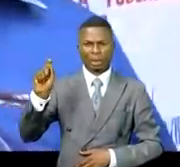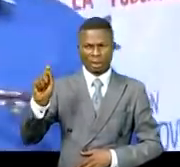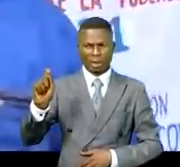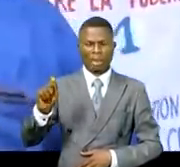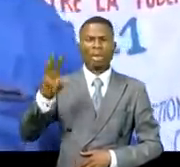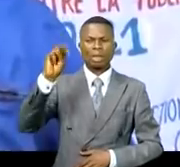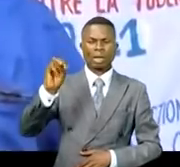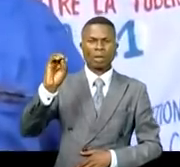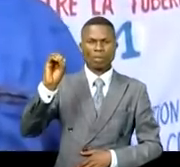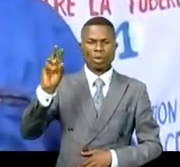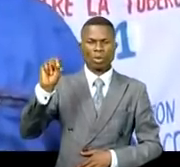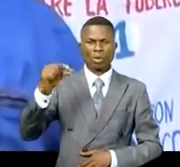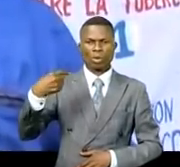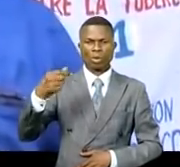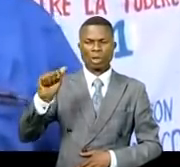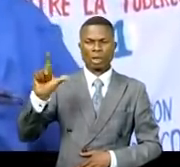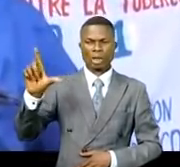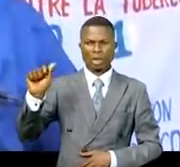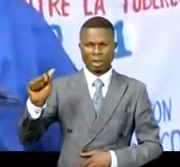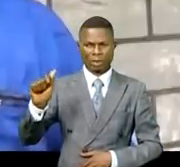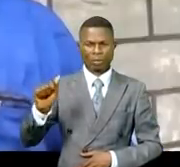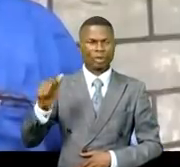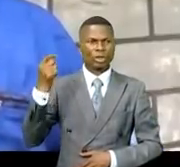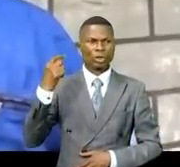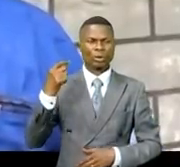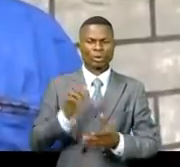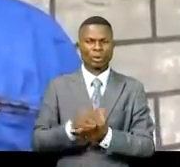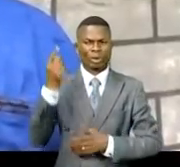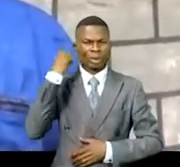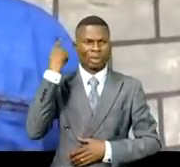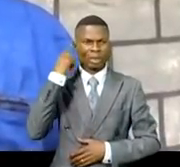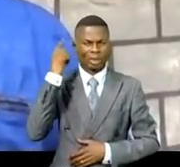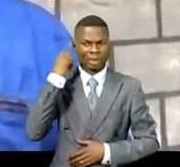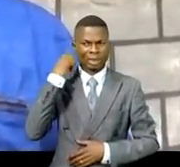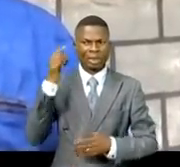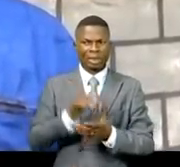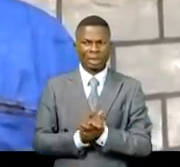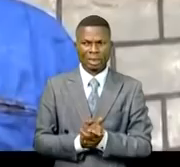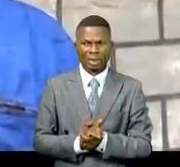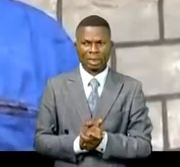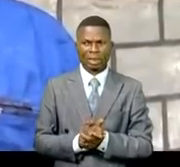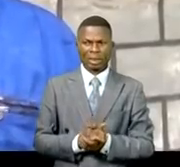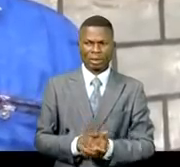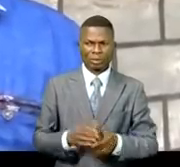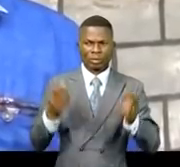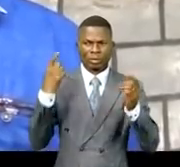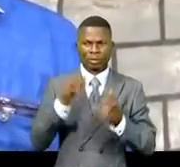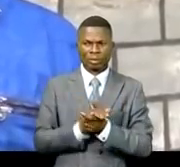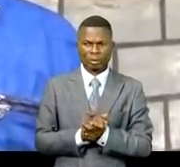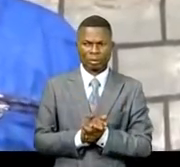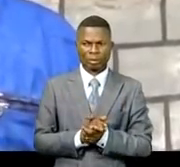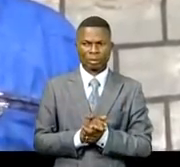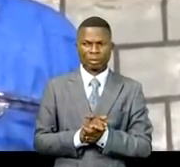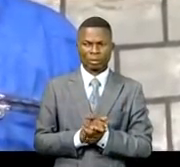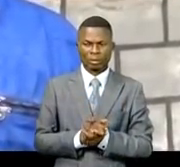la journée mondiale des luttes contre la tuberculose. Cette activité aurait pu se réaliser le 24 mars. Comme j'ai